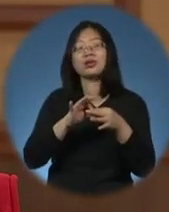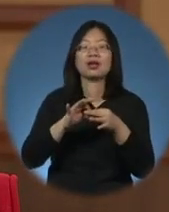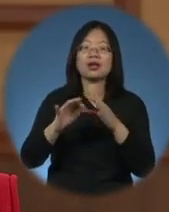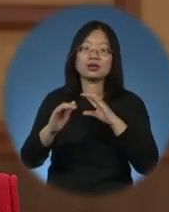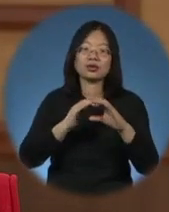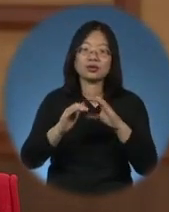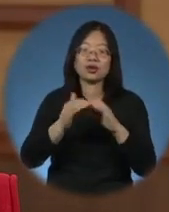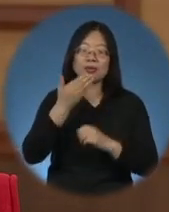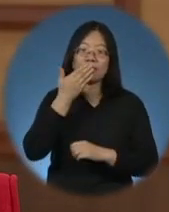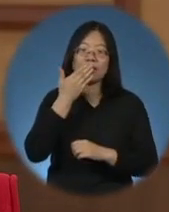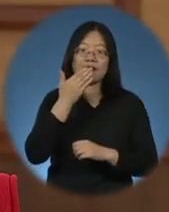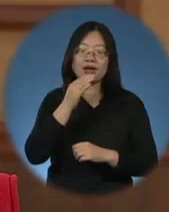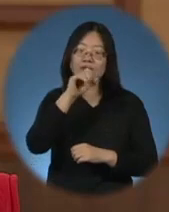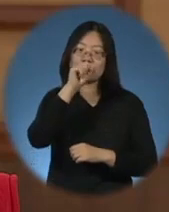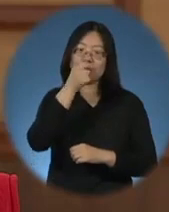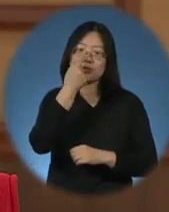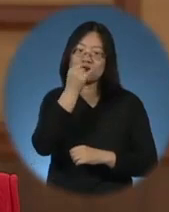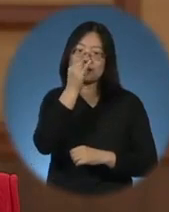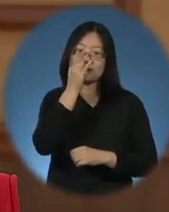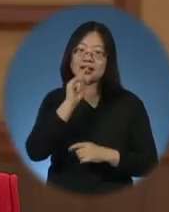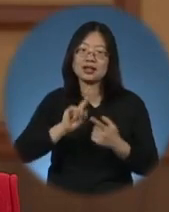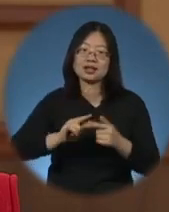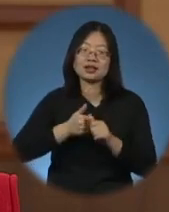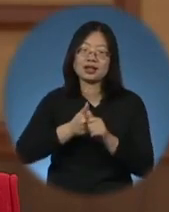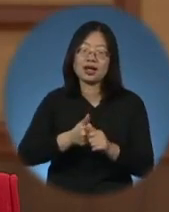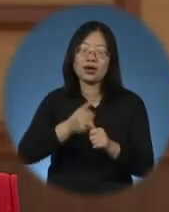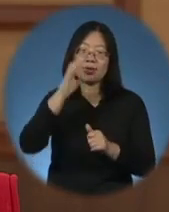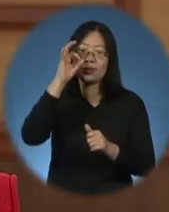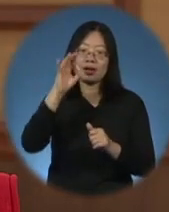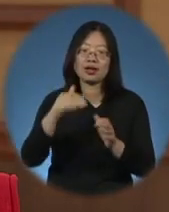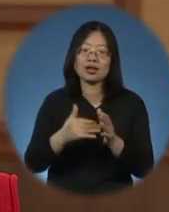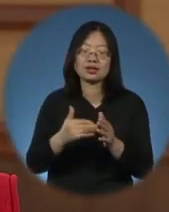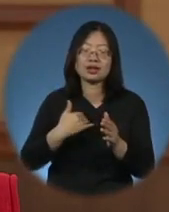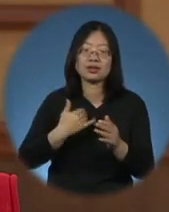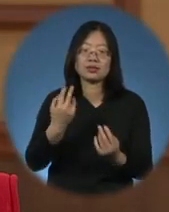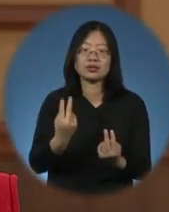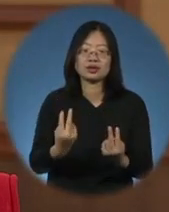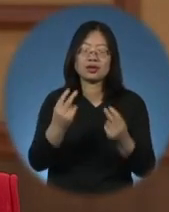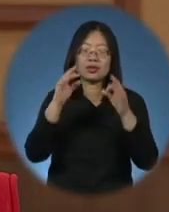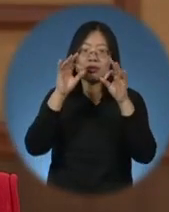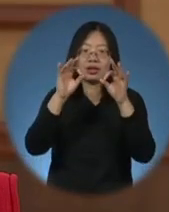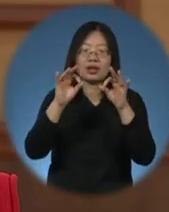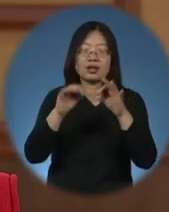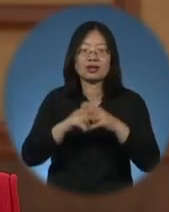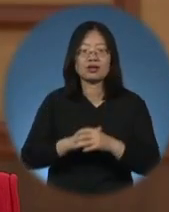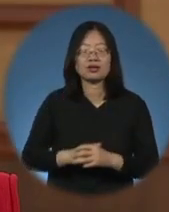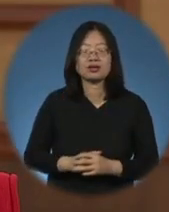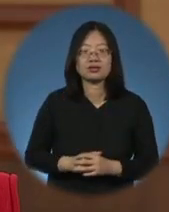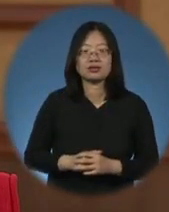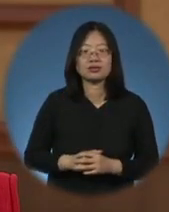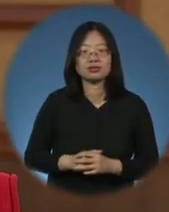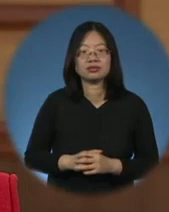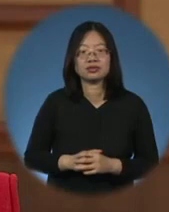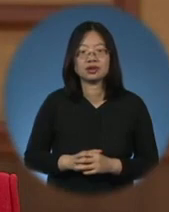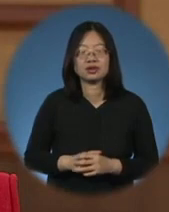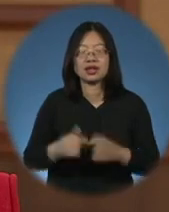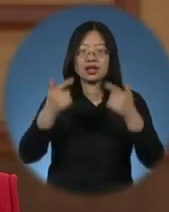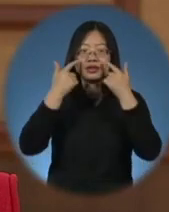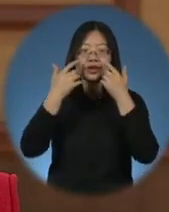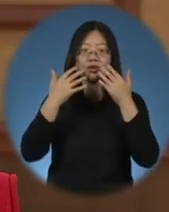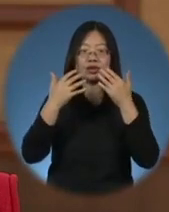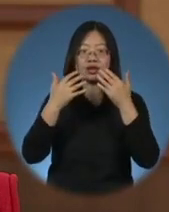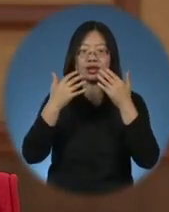소통을 하는 것이 장단점이 있는가 그런 걸 본 거예요. 네. 제가 비교했던 거는 아주 그